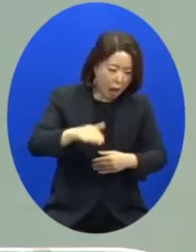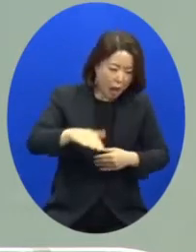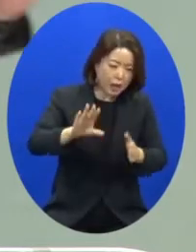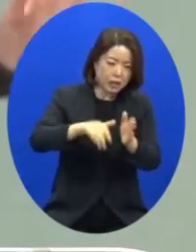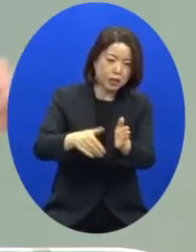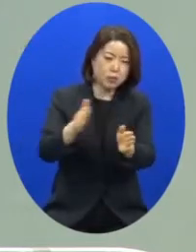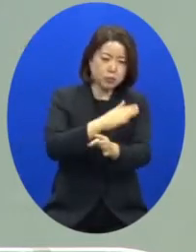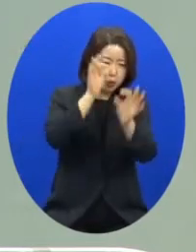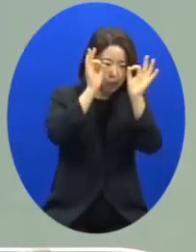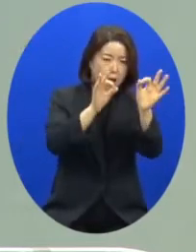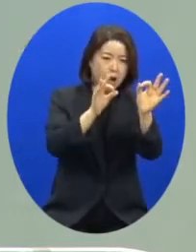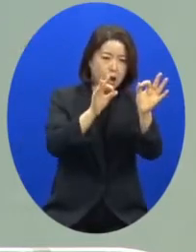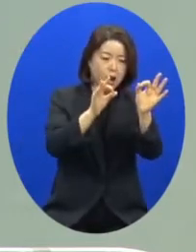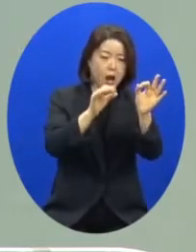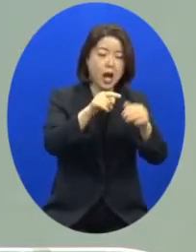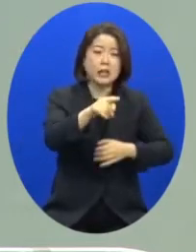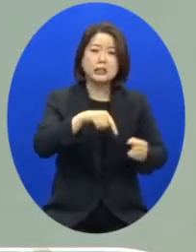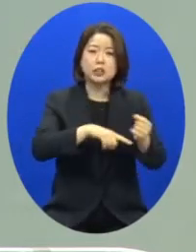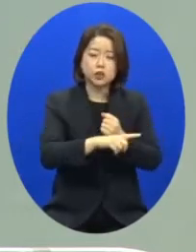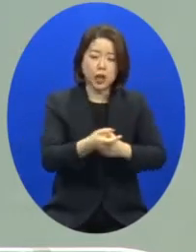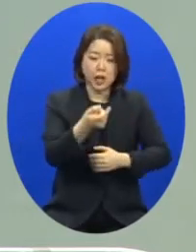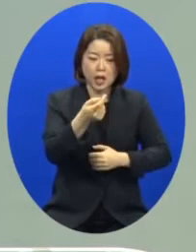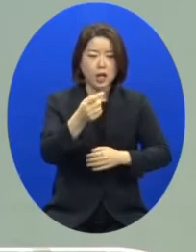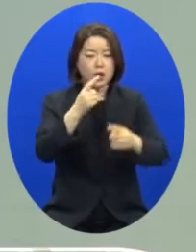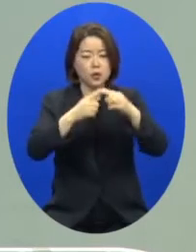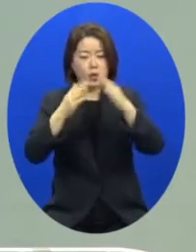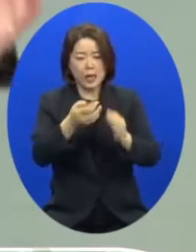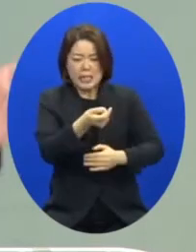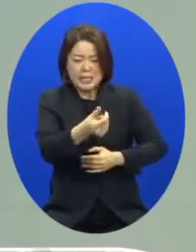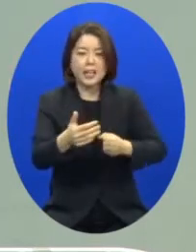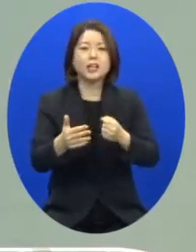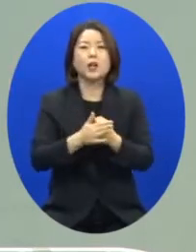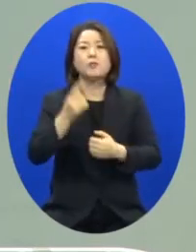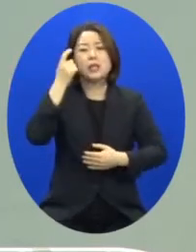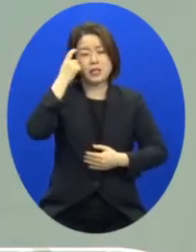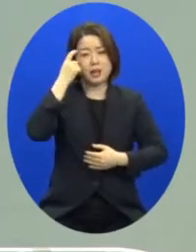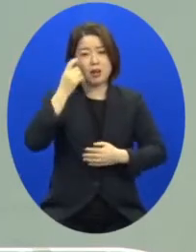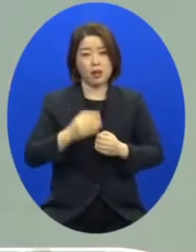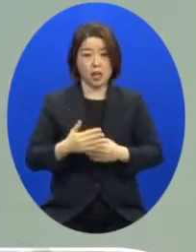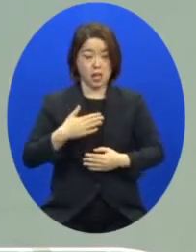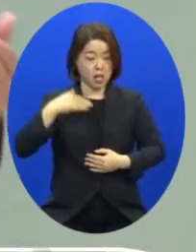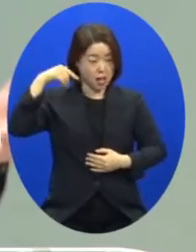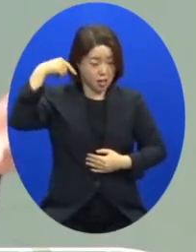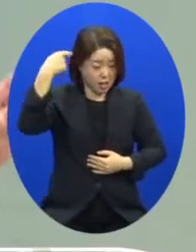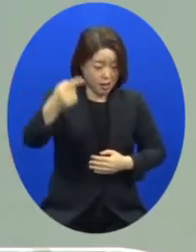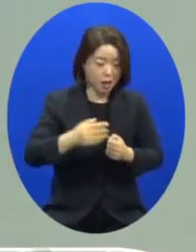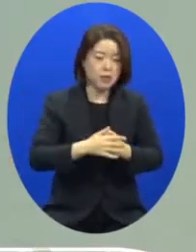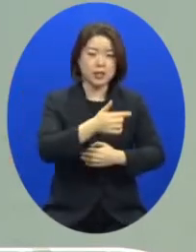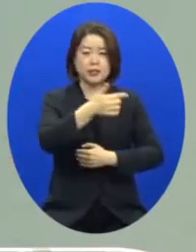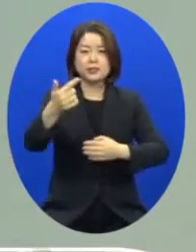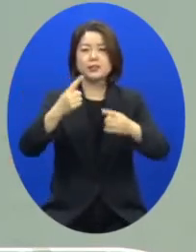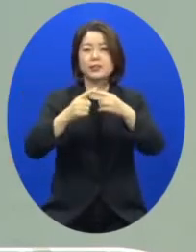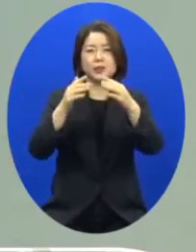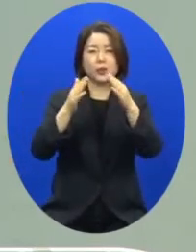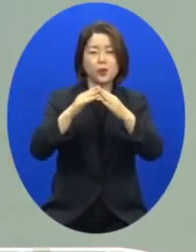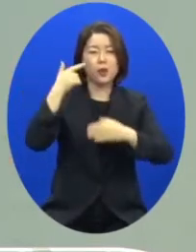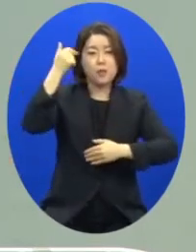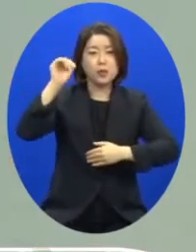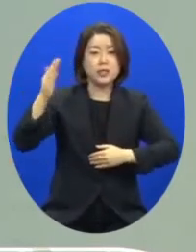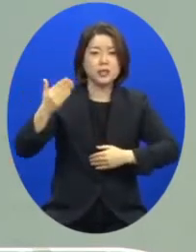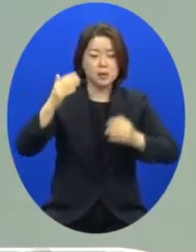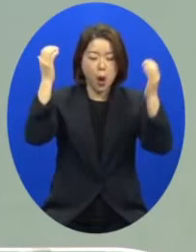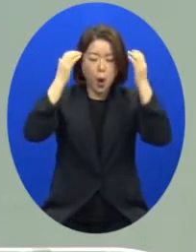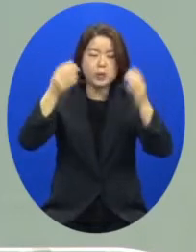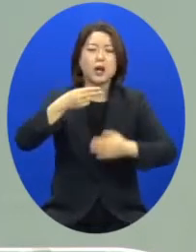그게 교회가 작아서 그런줄 알았어요 나서 좀 큰 교회의 목사가 되면 이제 고생하지 않을까 그렇게 생각하고